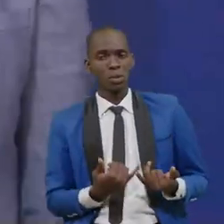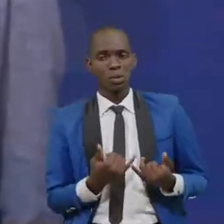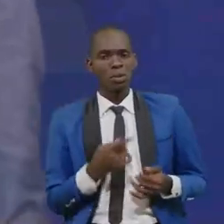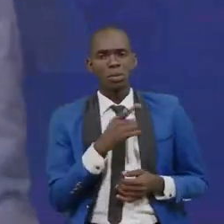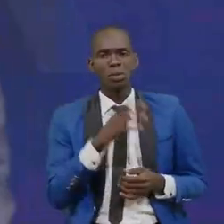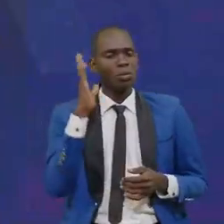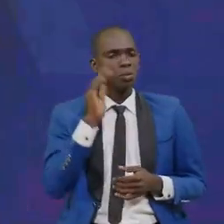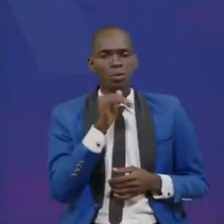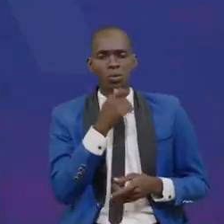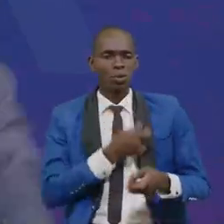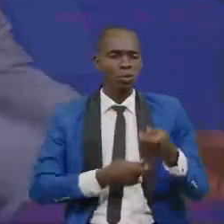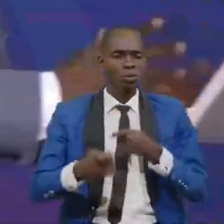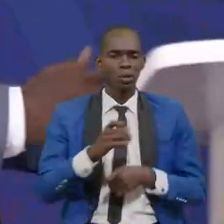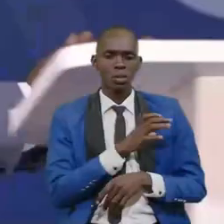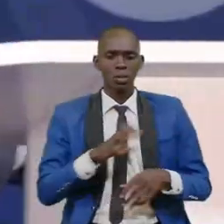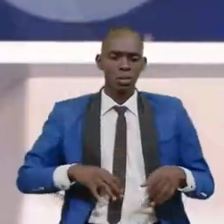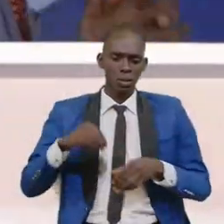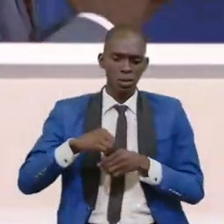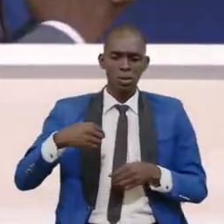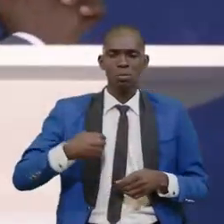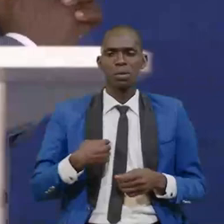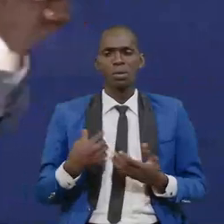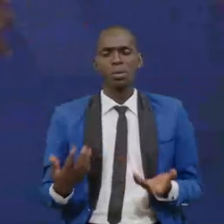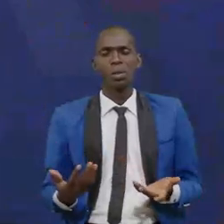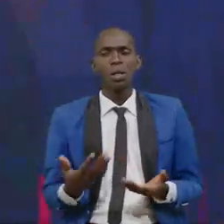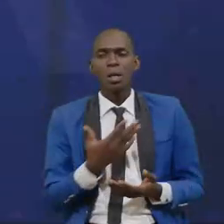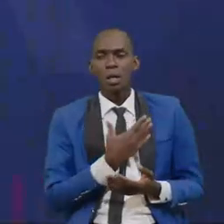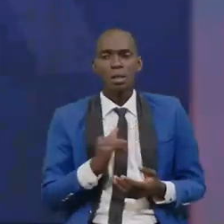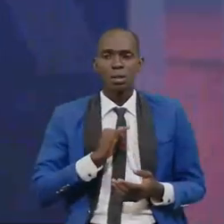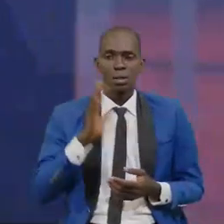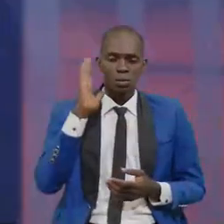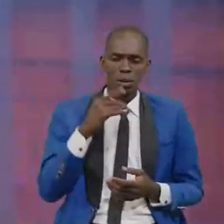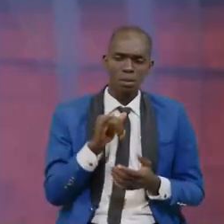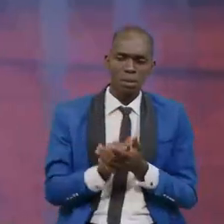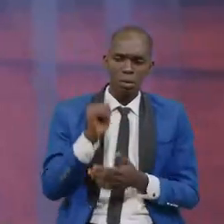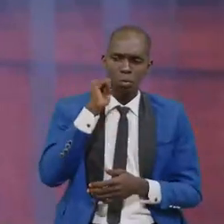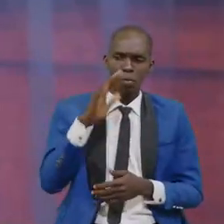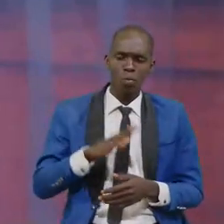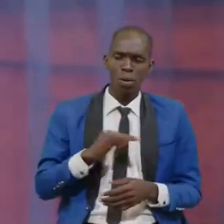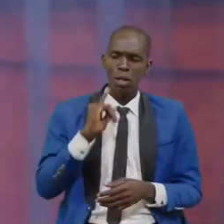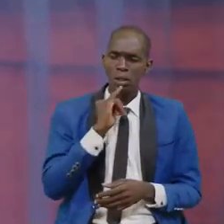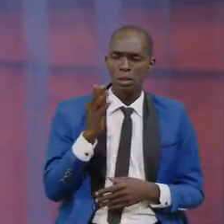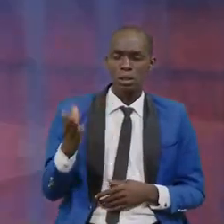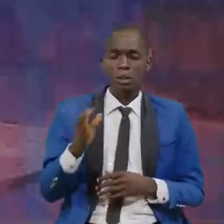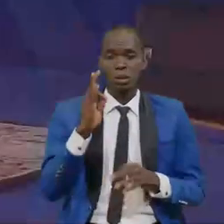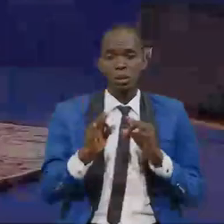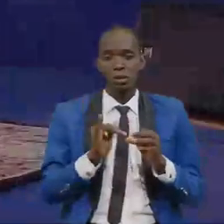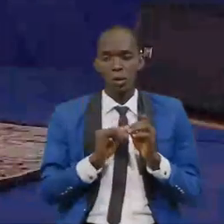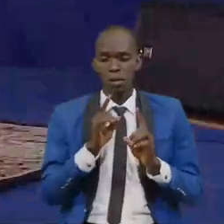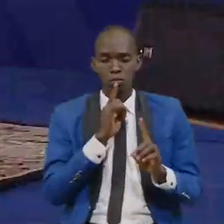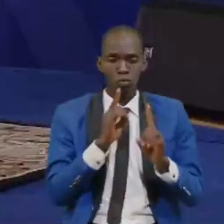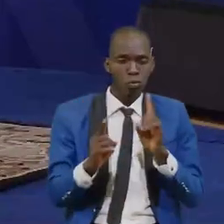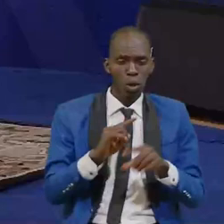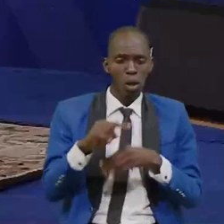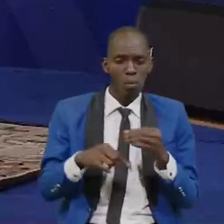ne va pas remplacer Christ. Et je vais dire, ah, cette dame-là est là. Si je parle de